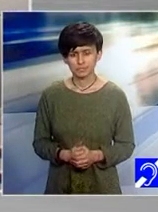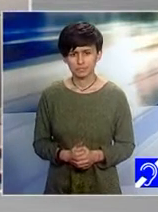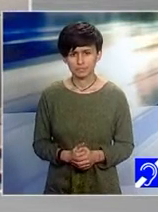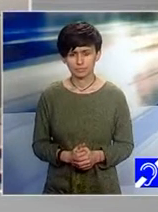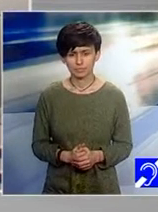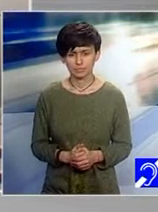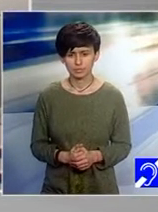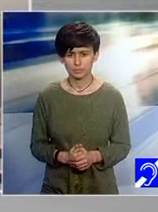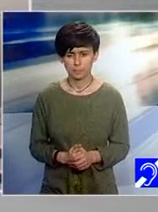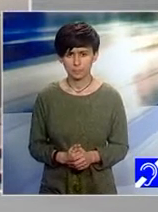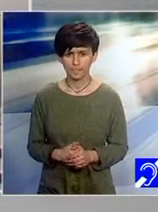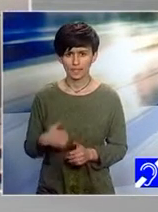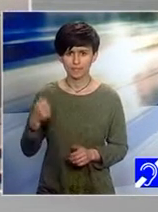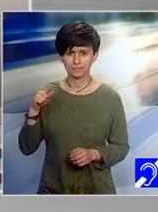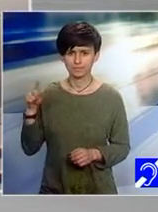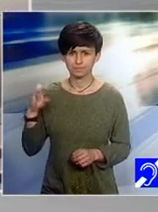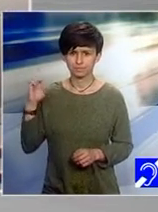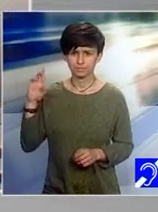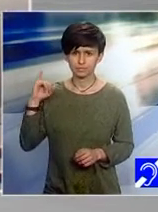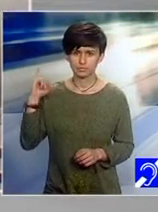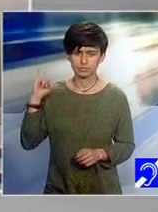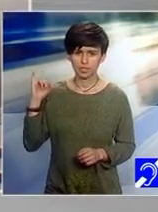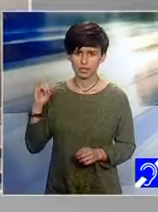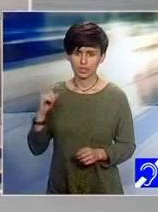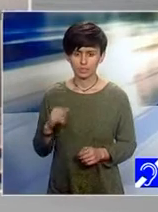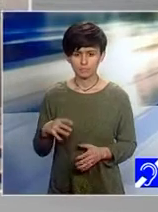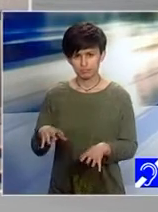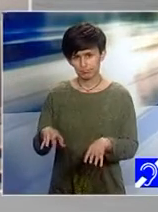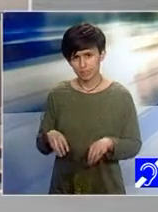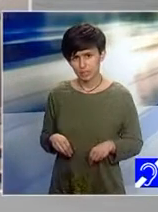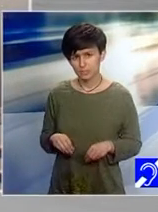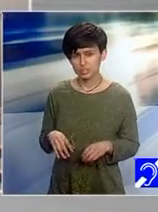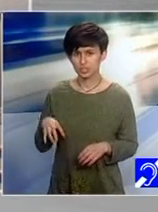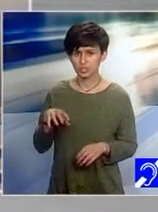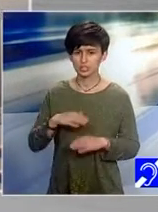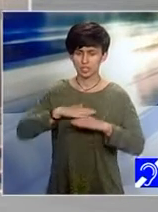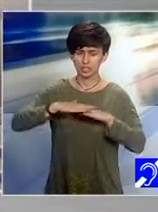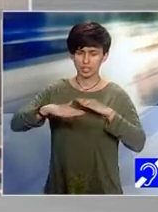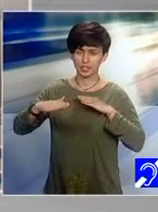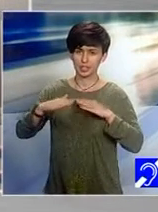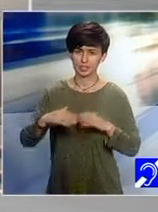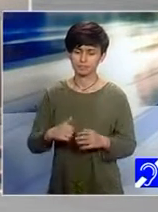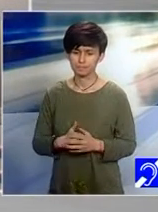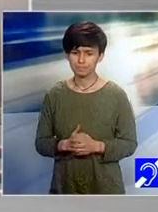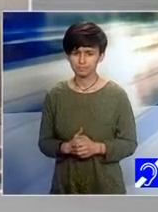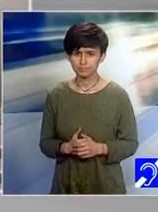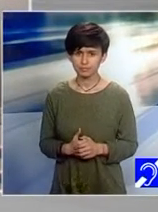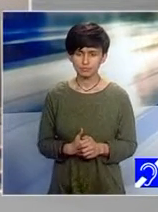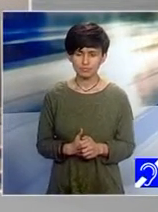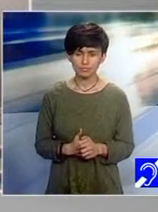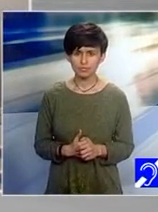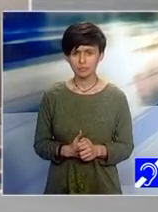Azerii își arogă acest teritoriu. Eu nu am nimic, întind întotdeauna mâna